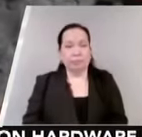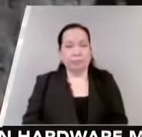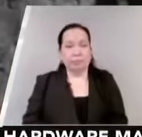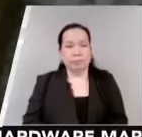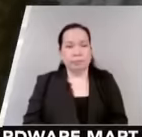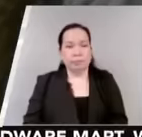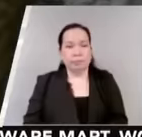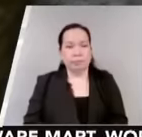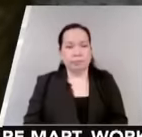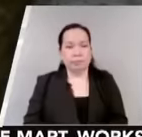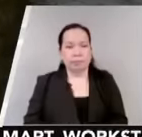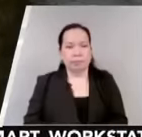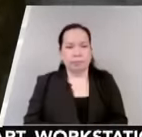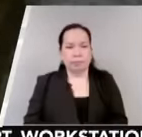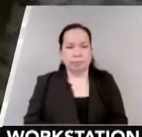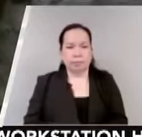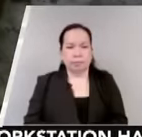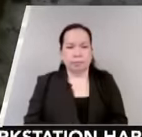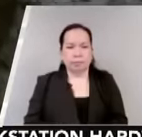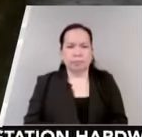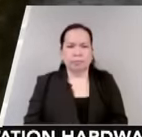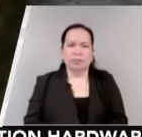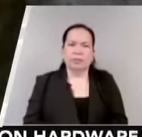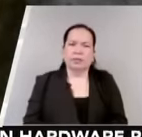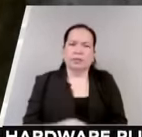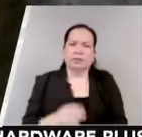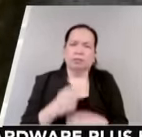Hindi ka mabalakas ang resto. Yes, ma'am. Pumila ako, ma'am, sa dingding, ma'am.